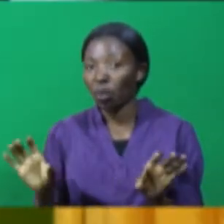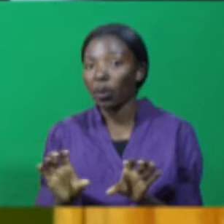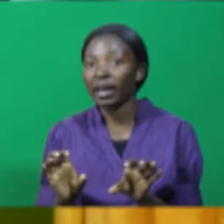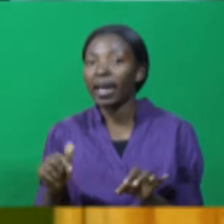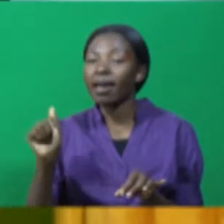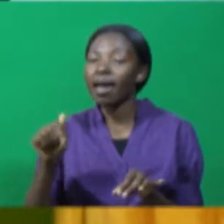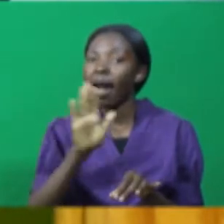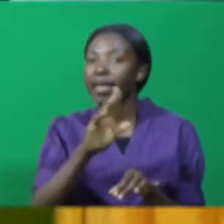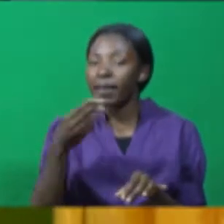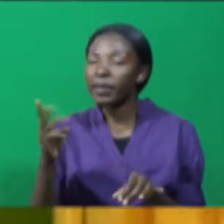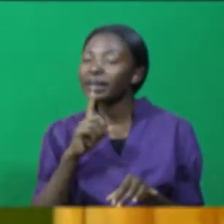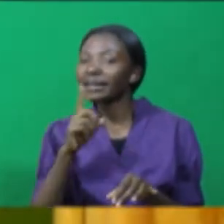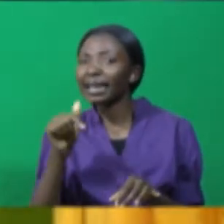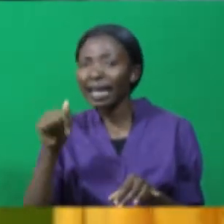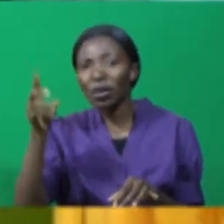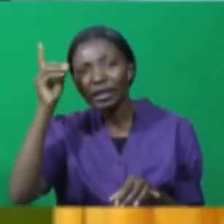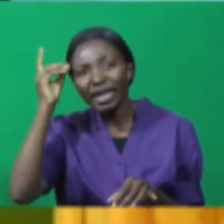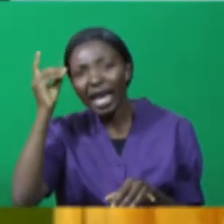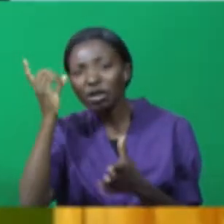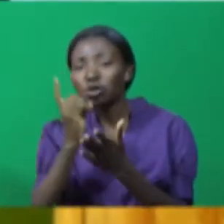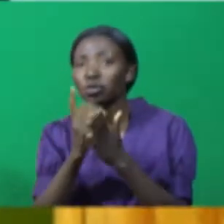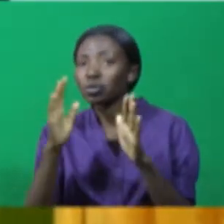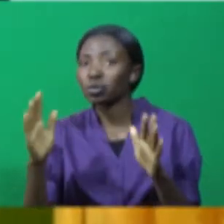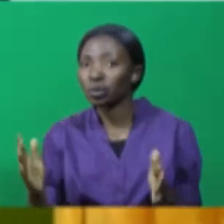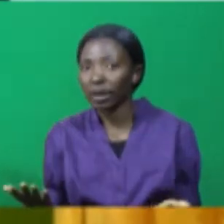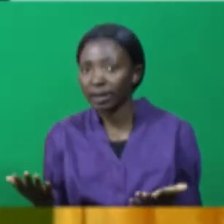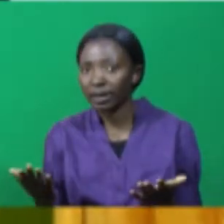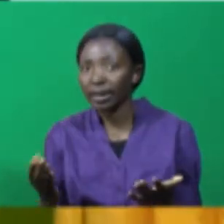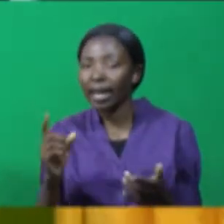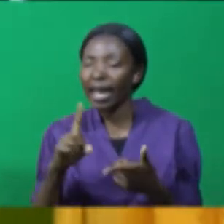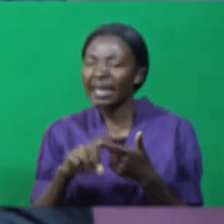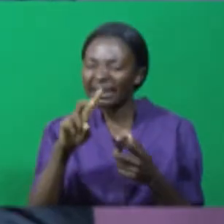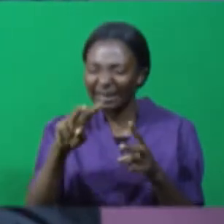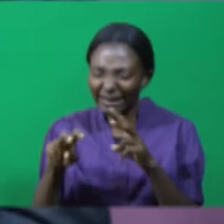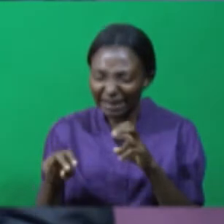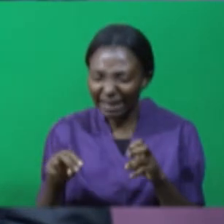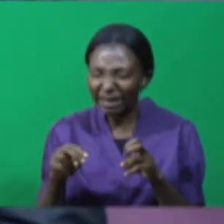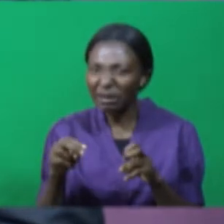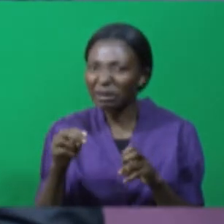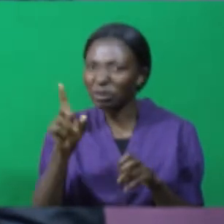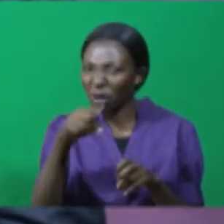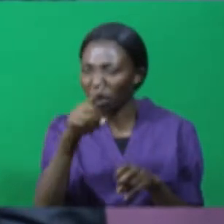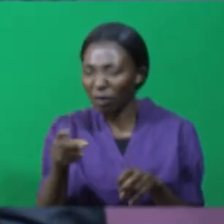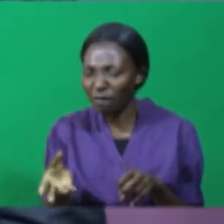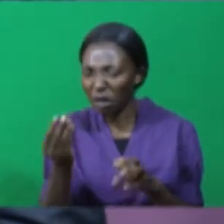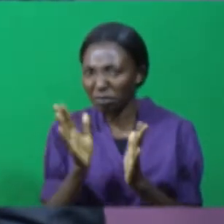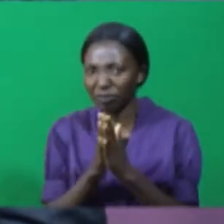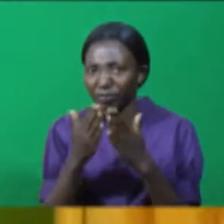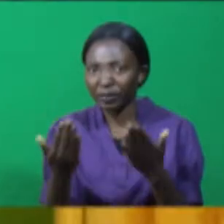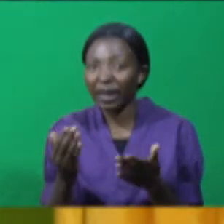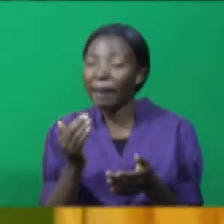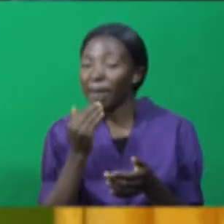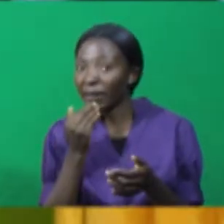Vanhu vachibva vati Daniel tomuita sei. Alright. Zvikanzi vakamutsvakira mhosva vakashaya. Eh. Kurati